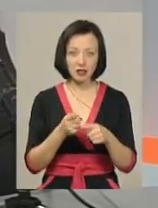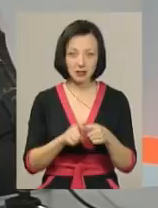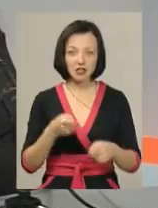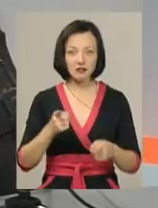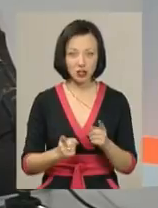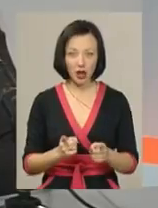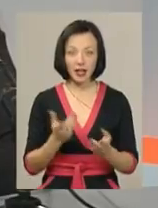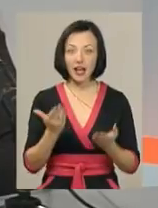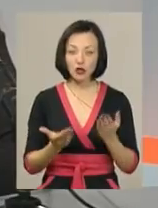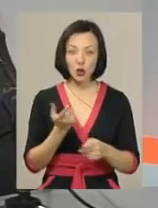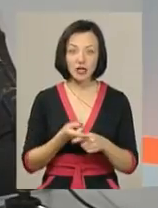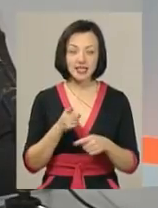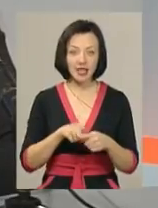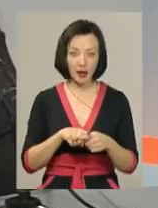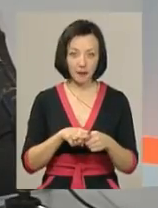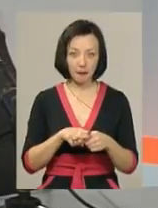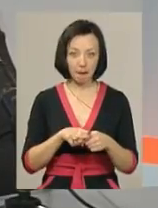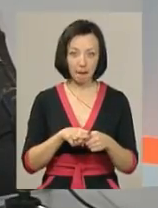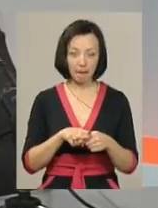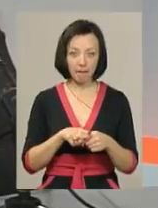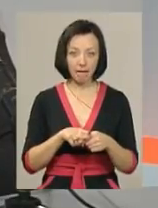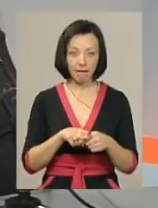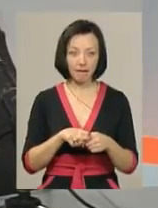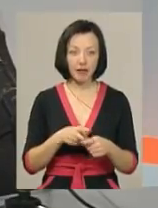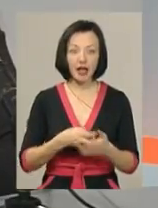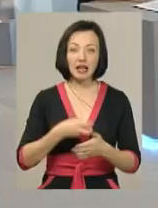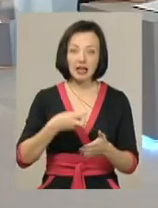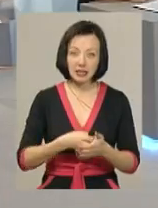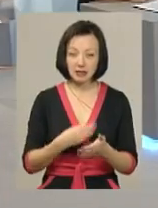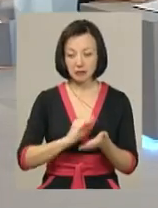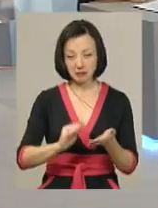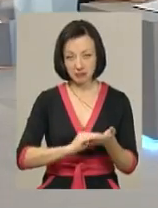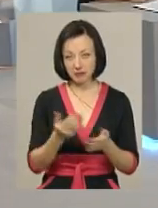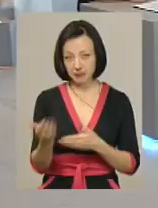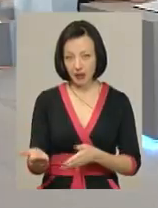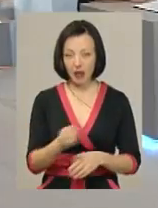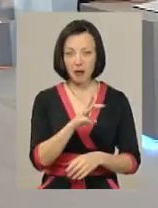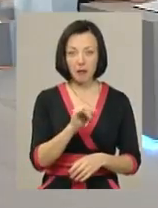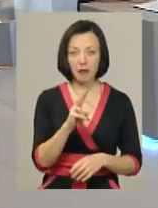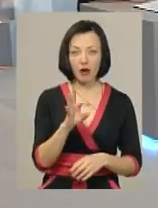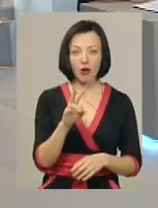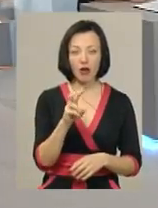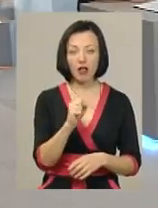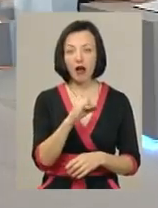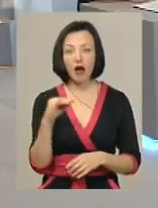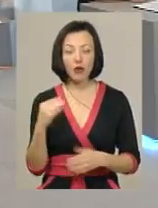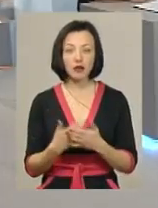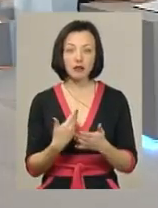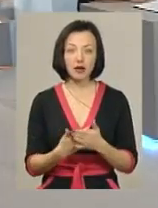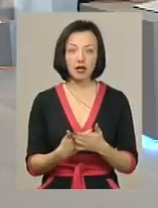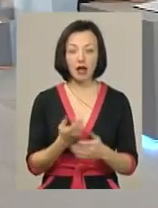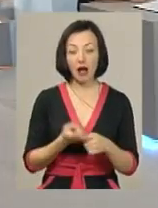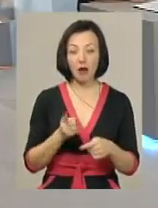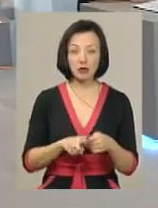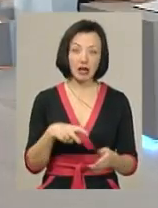звичайно якщо це е значить лист то це лист ее Миколаю якщо це е